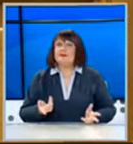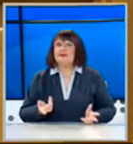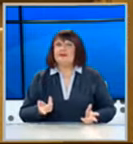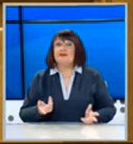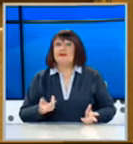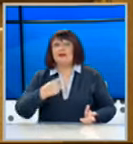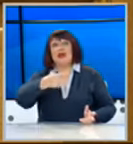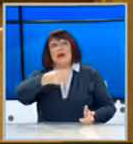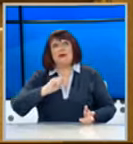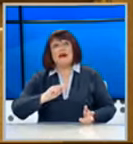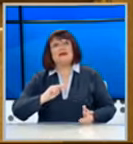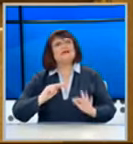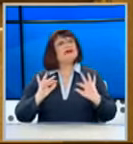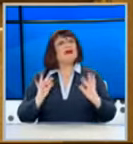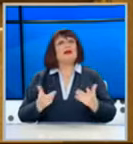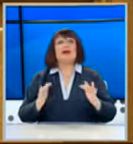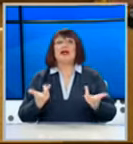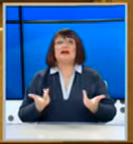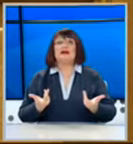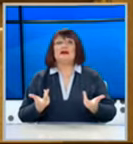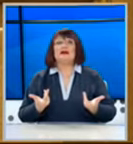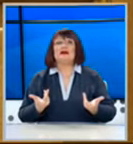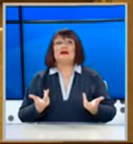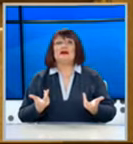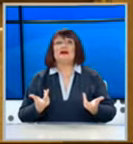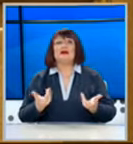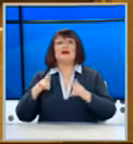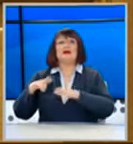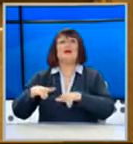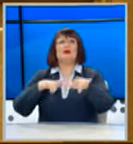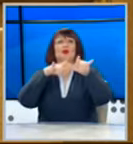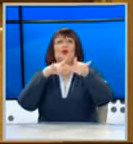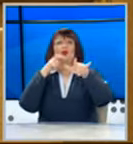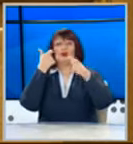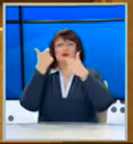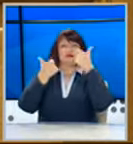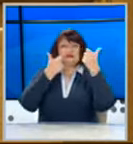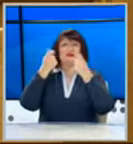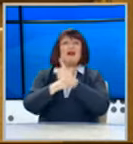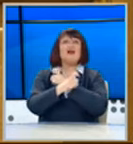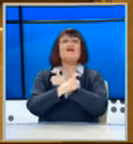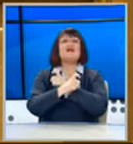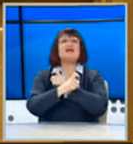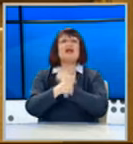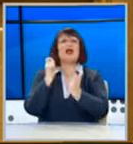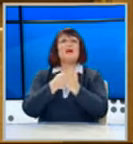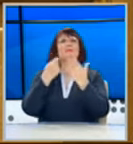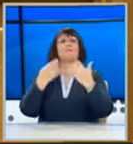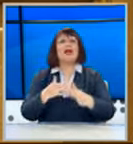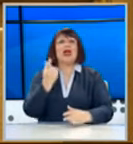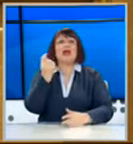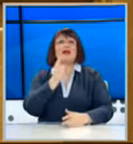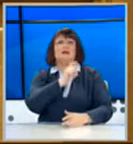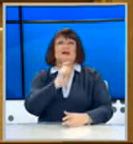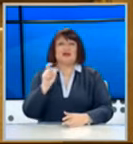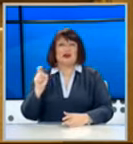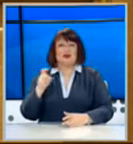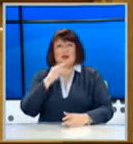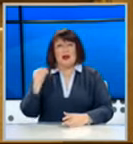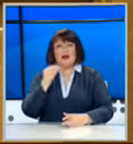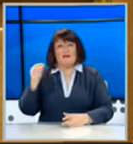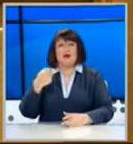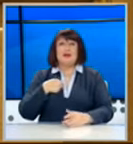απάντηση γιατί τα αεροσκάφη να αέριας επιτήρησης η αυστρία τα αγόρασε με 1,5 εκατομμύριο ευρώ και